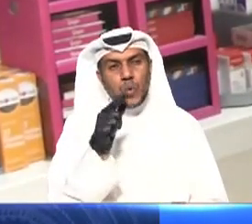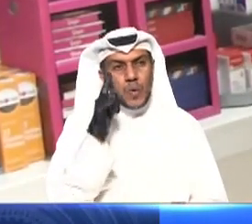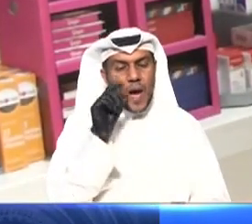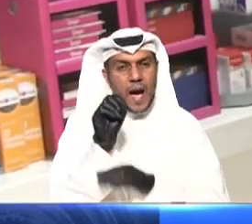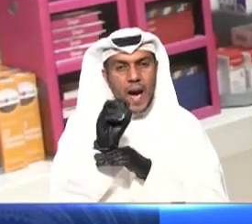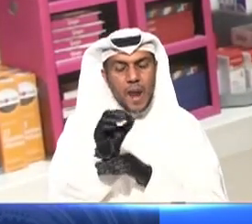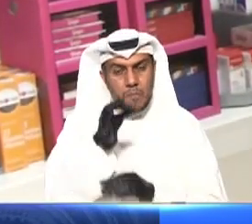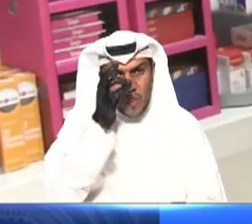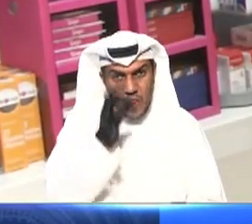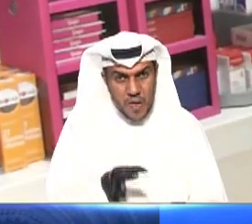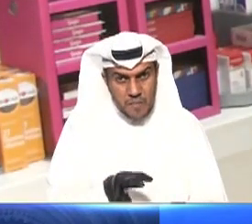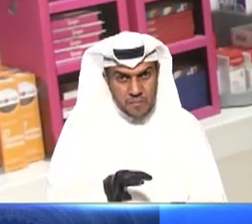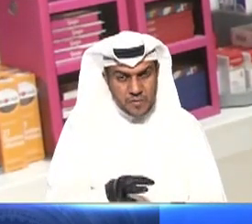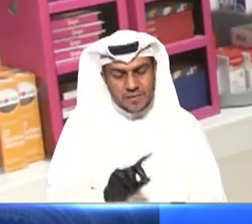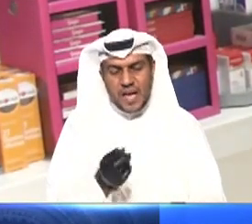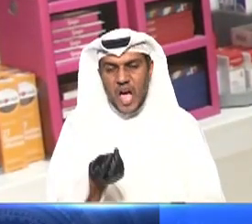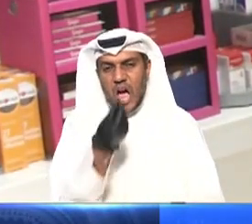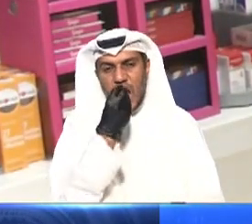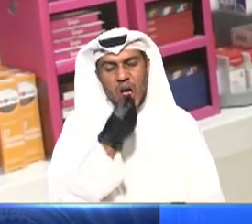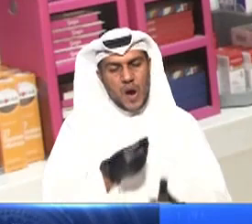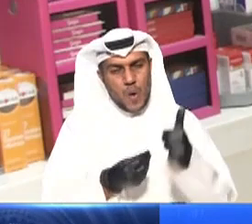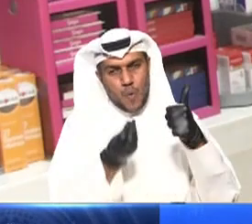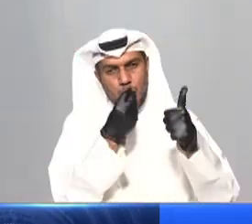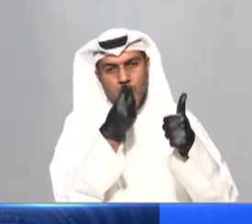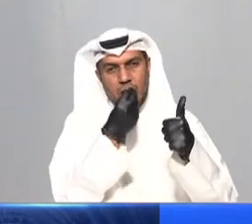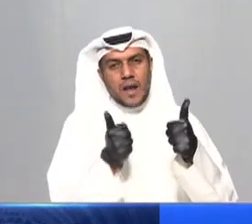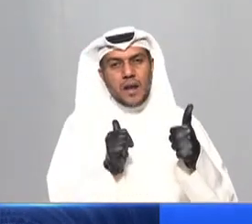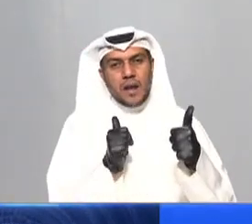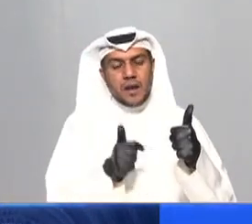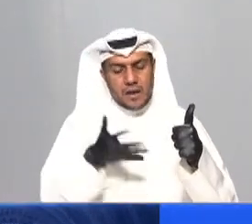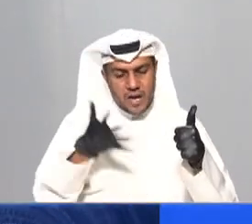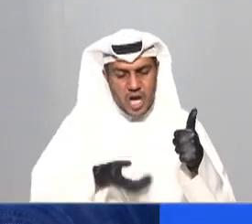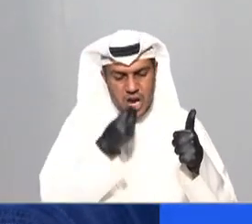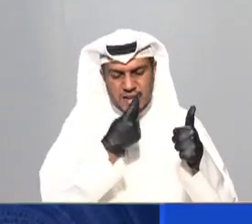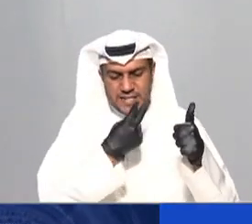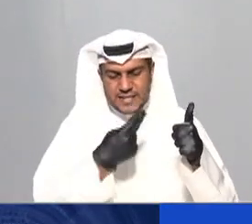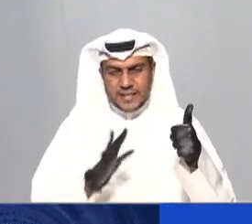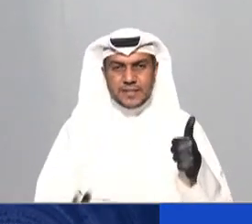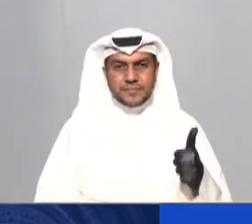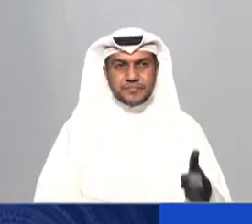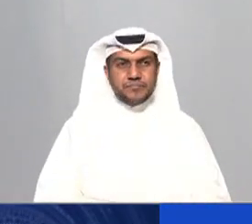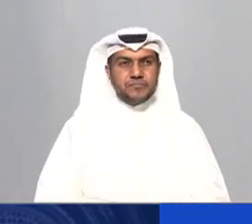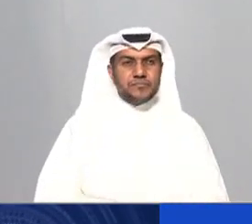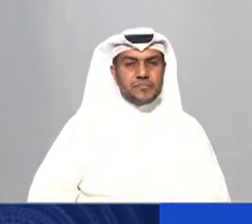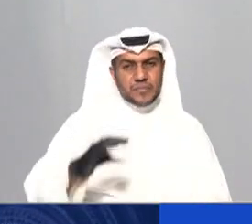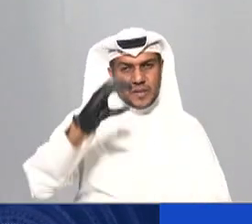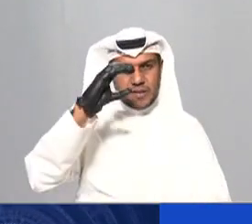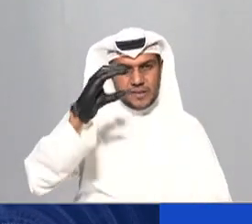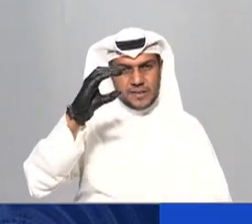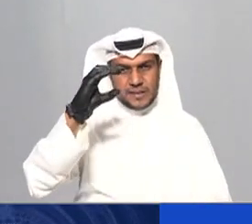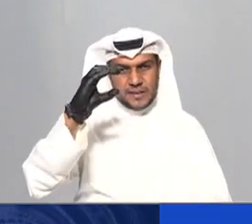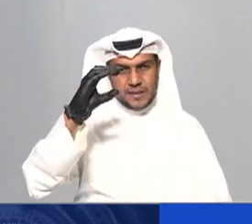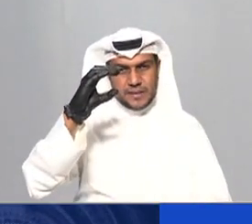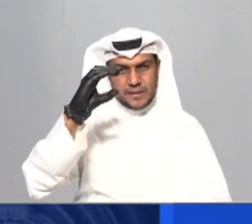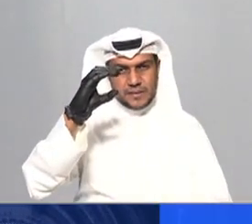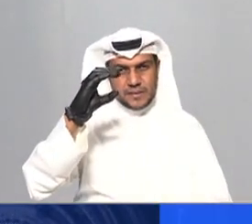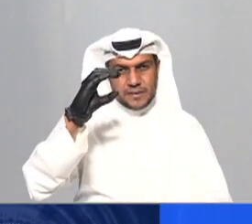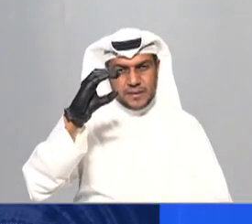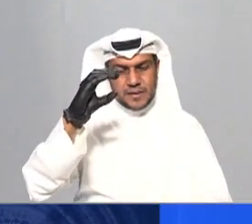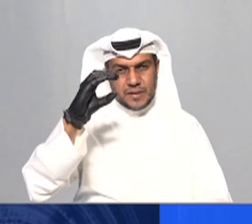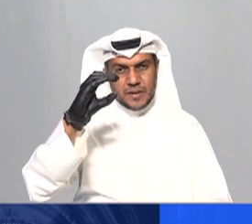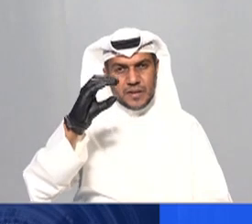ليست بديلا عن الأطعمة الصحية. يعتبر فيتامين سي اللي هو يعتبر أنتي أوكسيدنت، بمعنى أنه